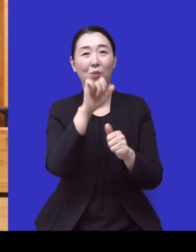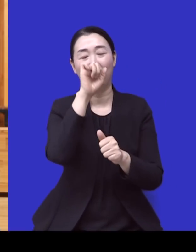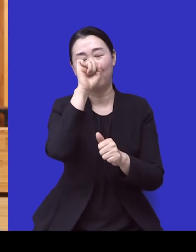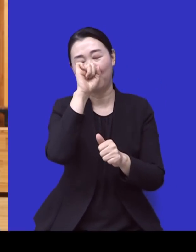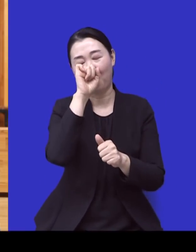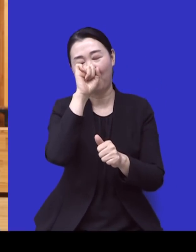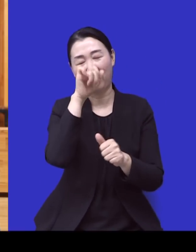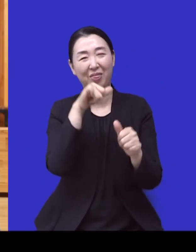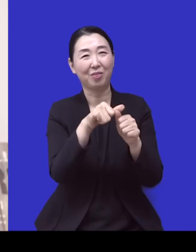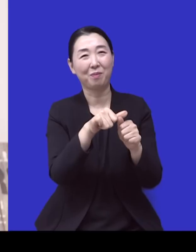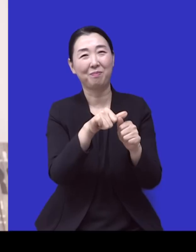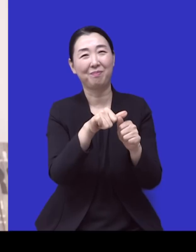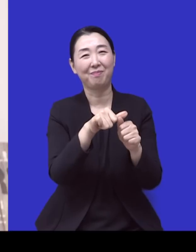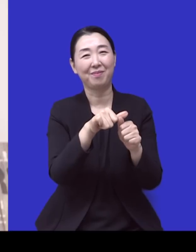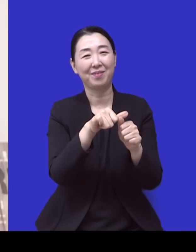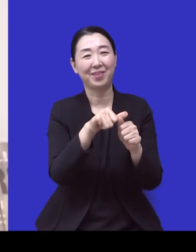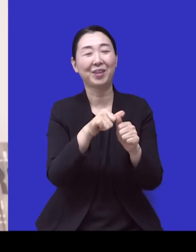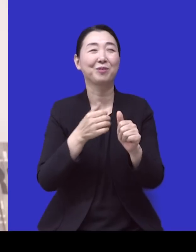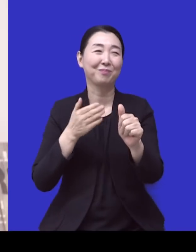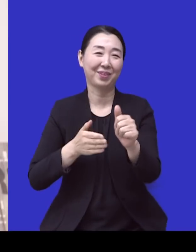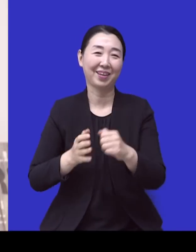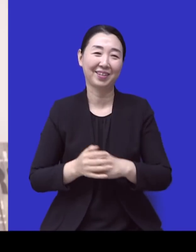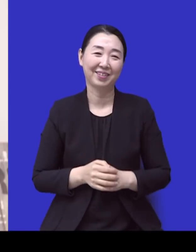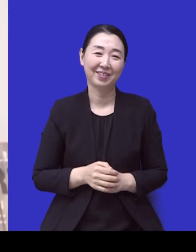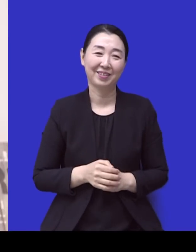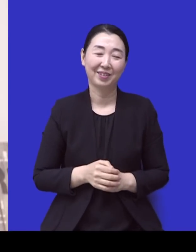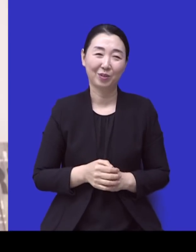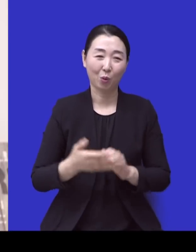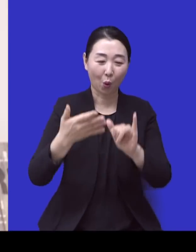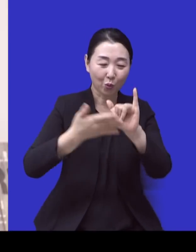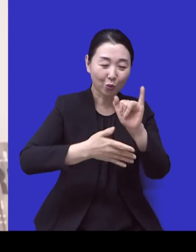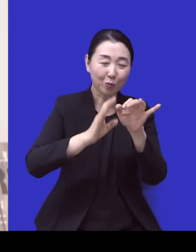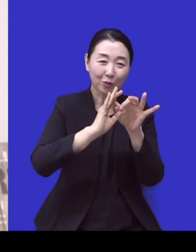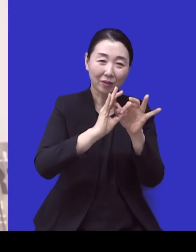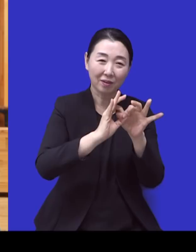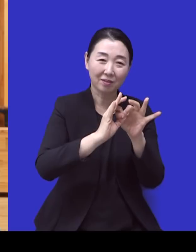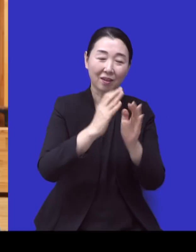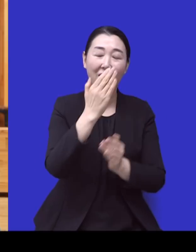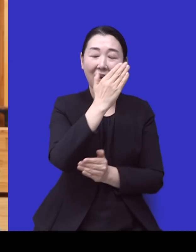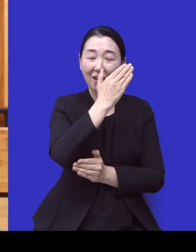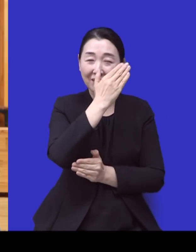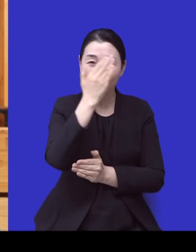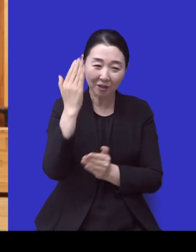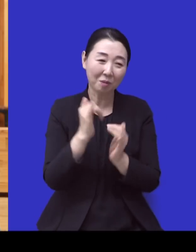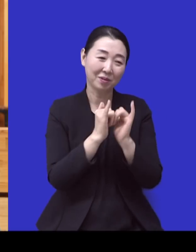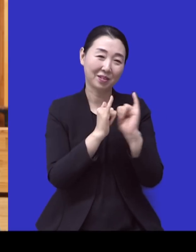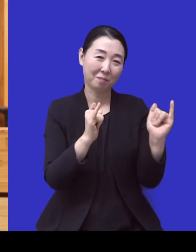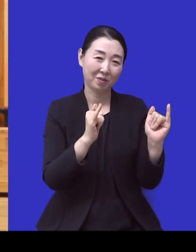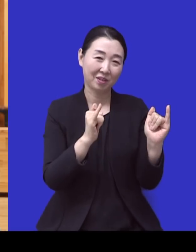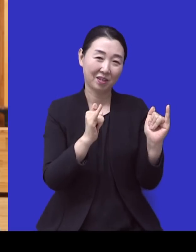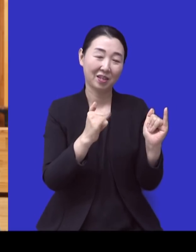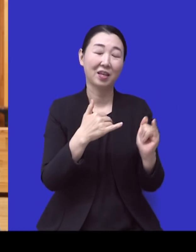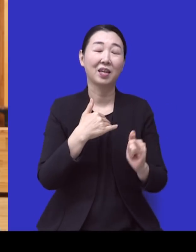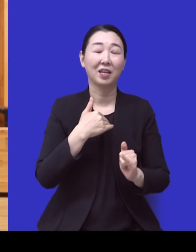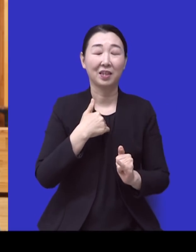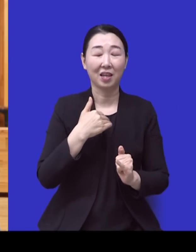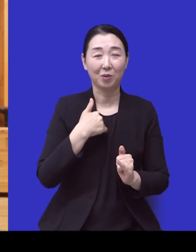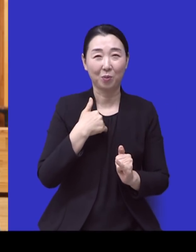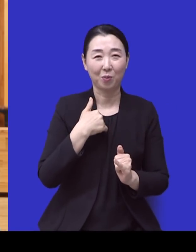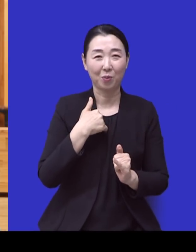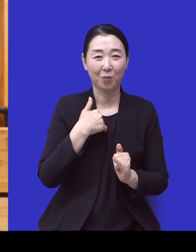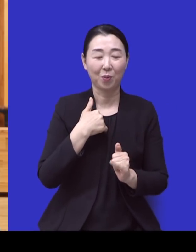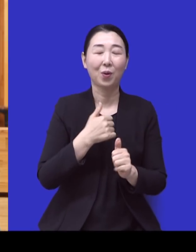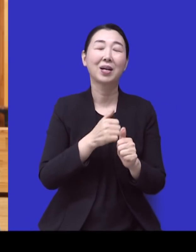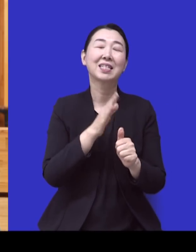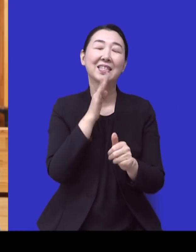많이 해주십사 하는 부탁을 드리고 싶은 거죠. 그래서 그 콘텐츠를 통해서 많은 젊은 영혼들이 나도 워너비 K 언니가,